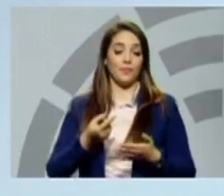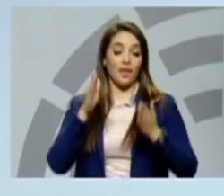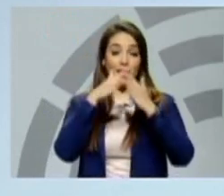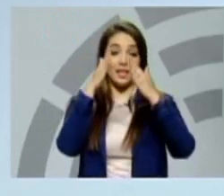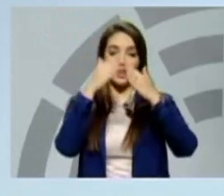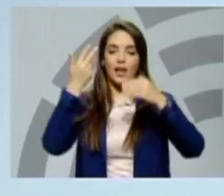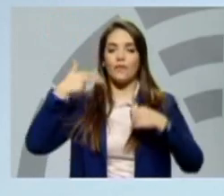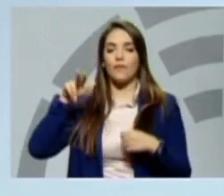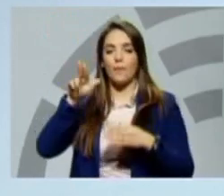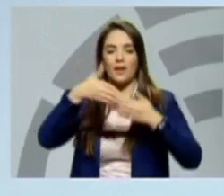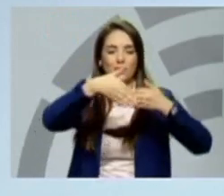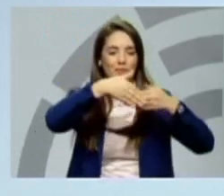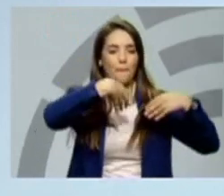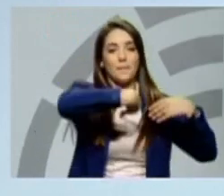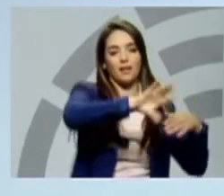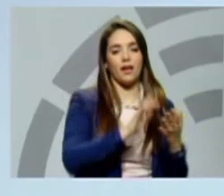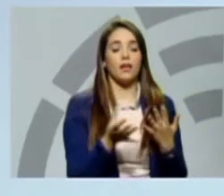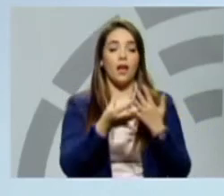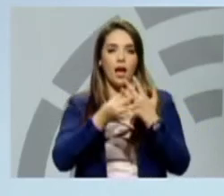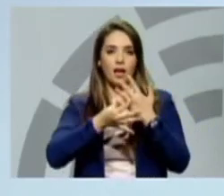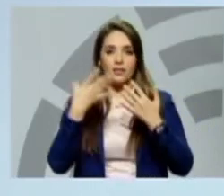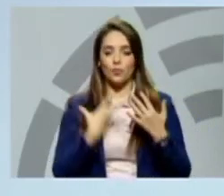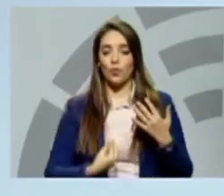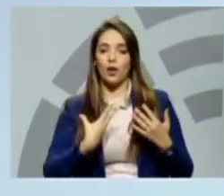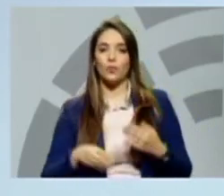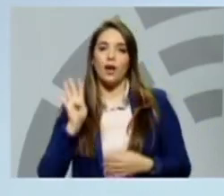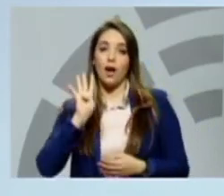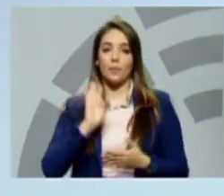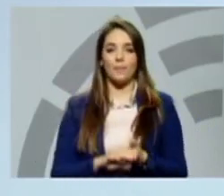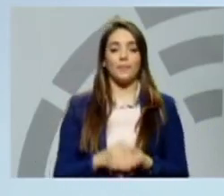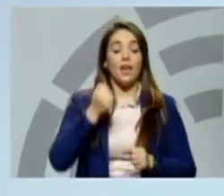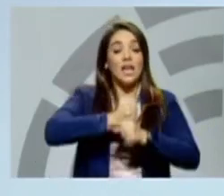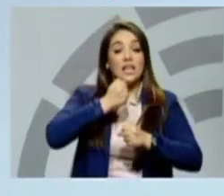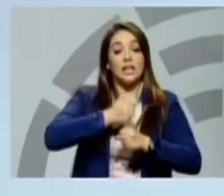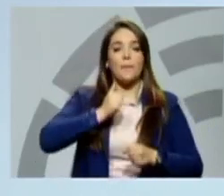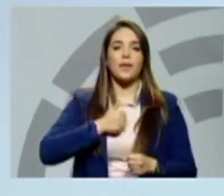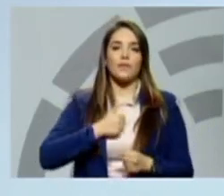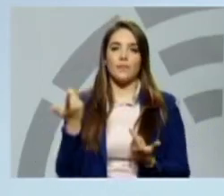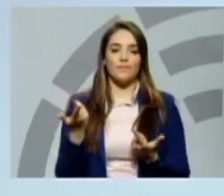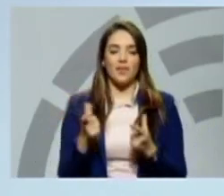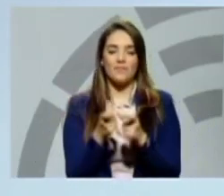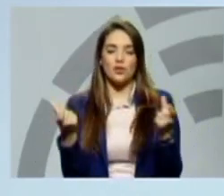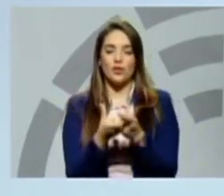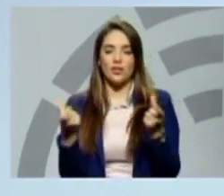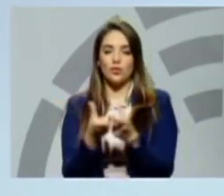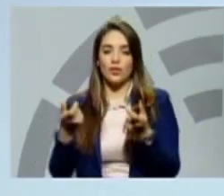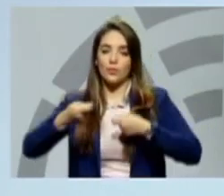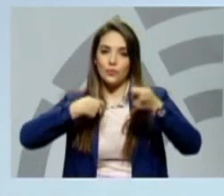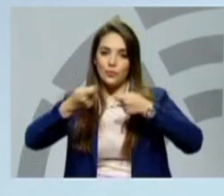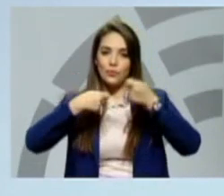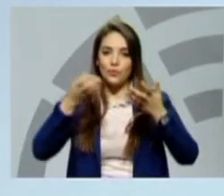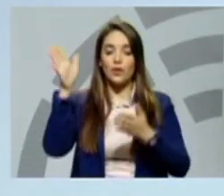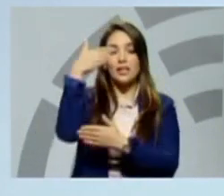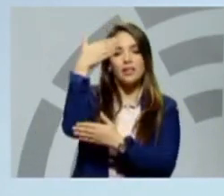حي التحرير العلوي متزوج وقبلي اربعه اطفال ولد القطاع الخاص عندي شركه في الاستشارات الدوليه عندي